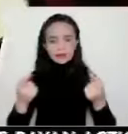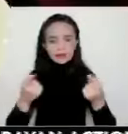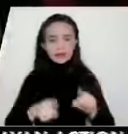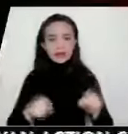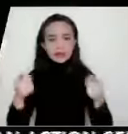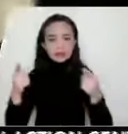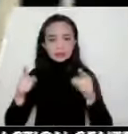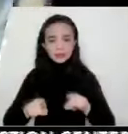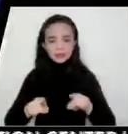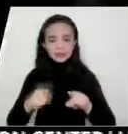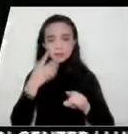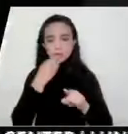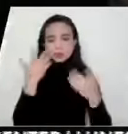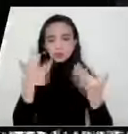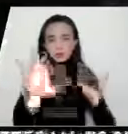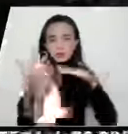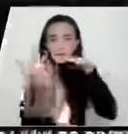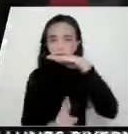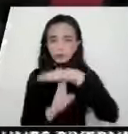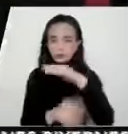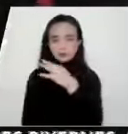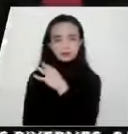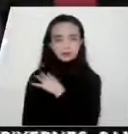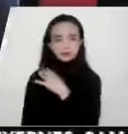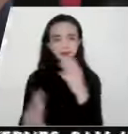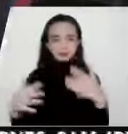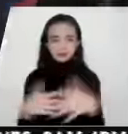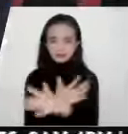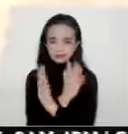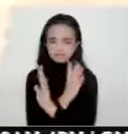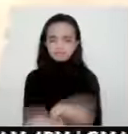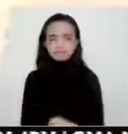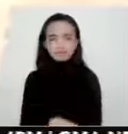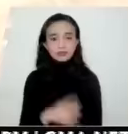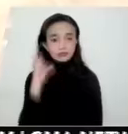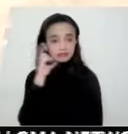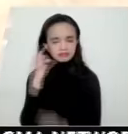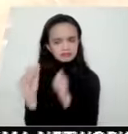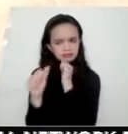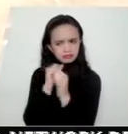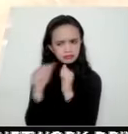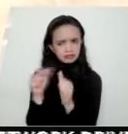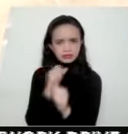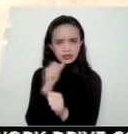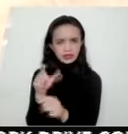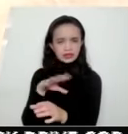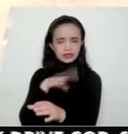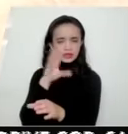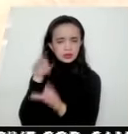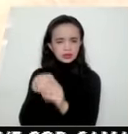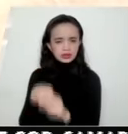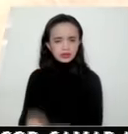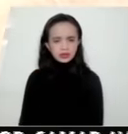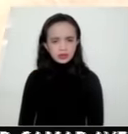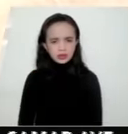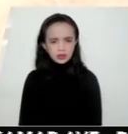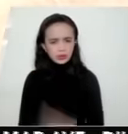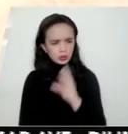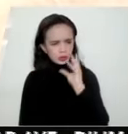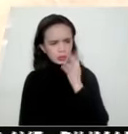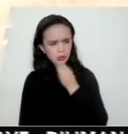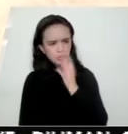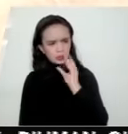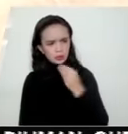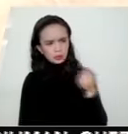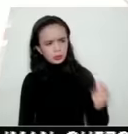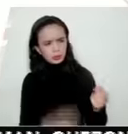sa Davao City. Itinanggi ni Duterte na sangkot siya dito. Sino namang gagong pulis o pati military na makipag-meeting sa